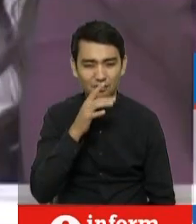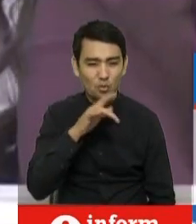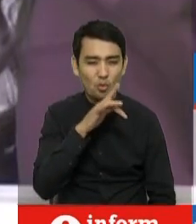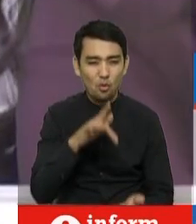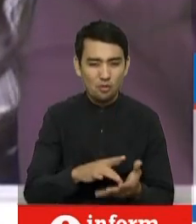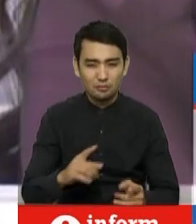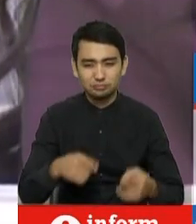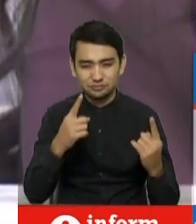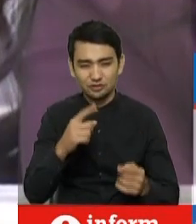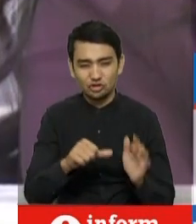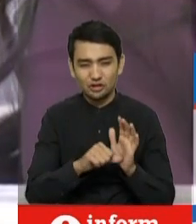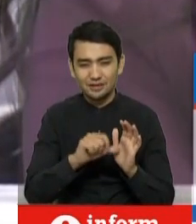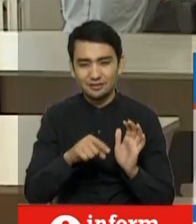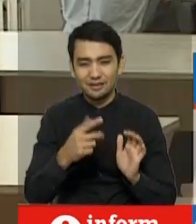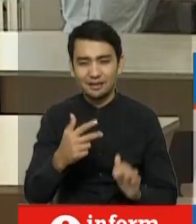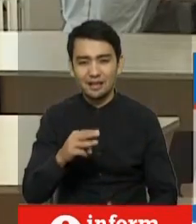6 трино тенге